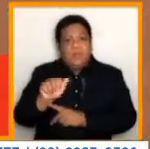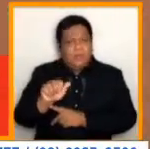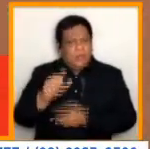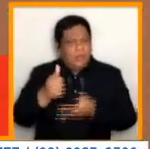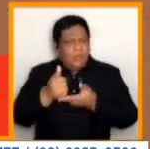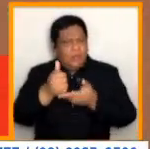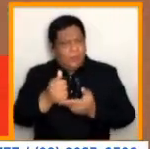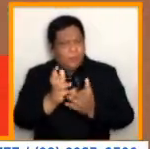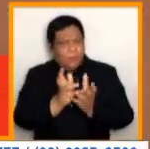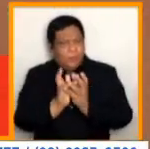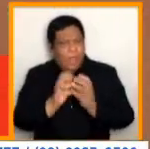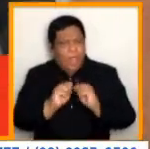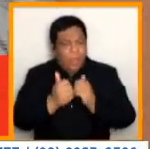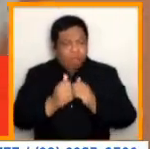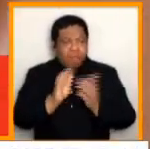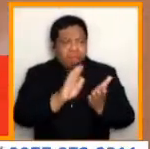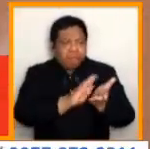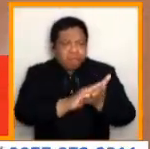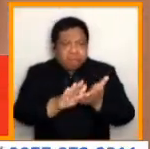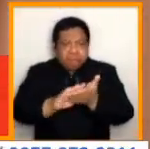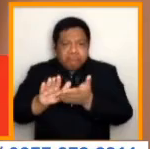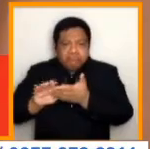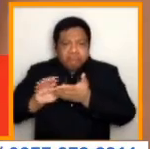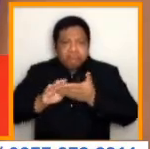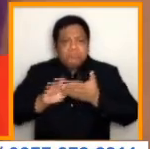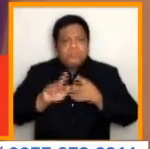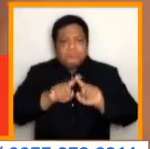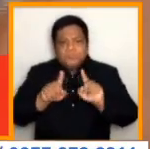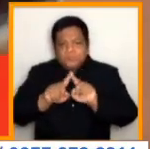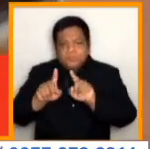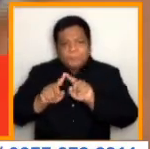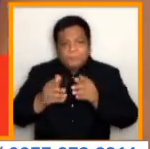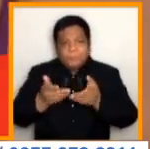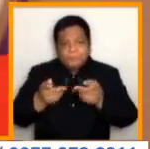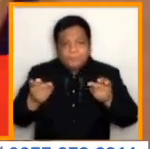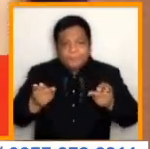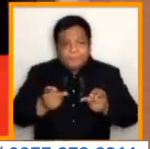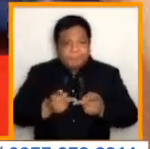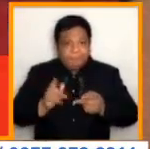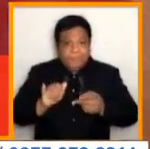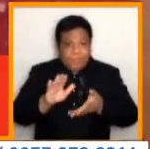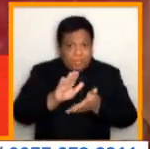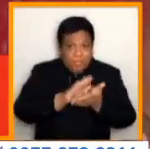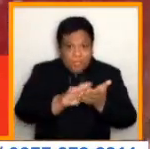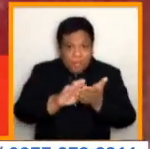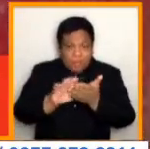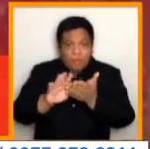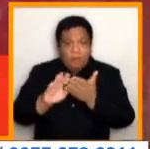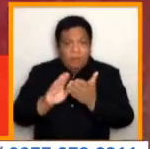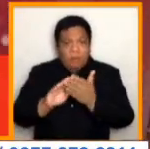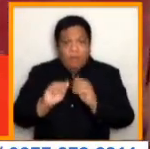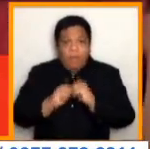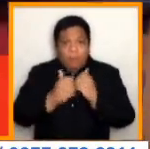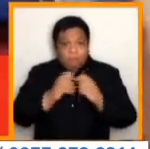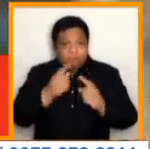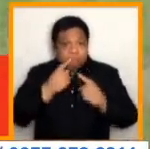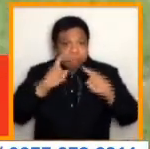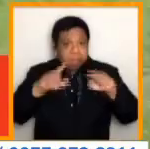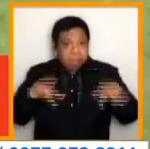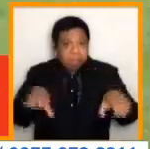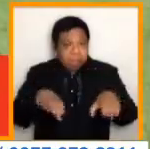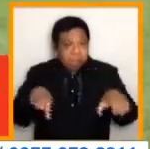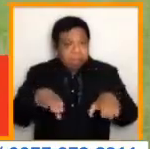ng paligid at hagdan. At bukod sa cleaning tools, ang kanyang partner para matapos ang gawain ay